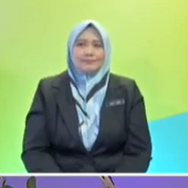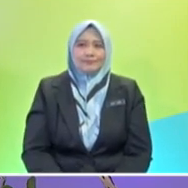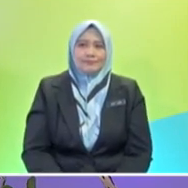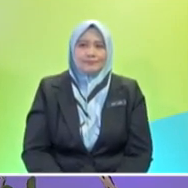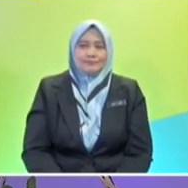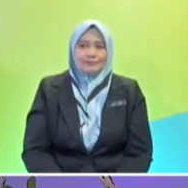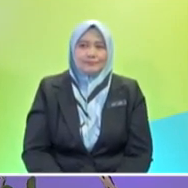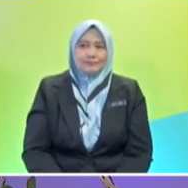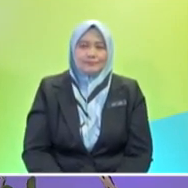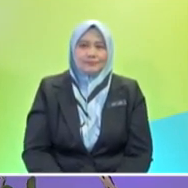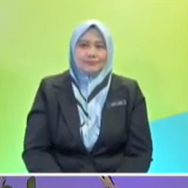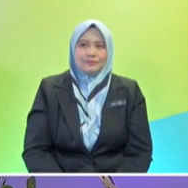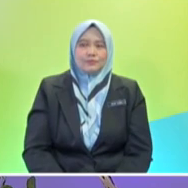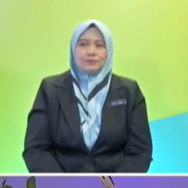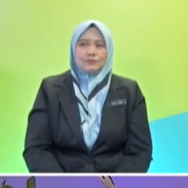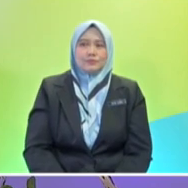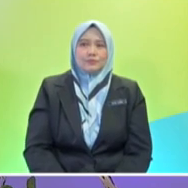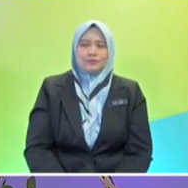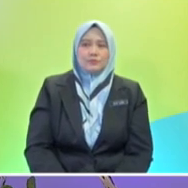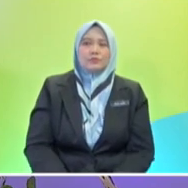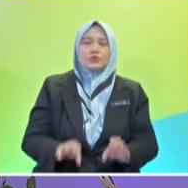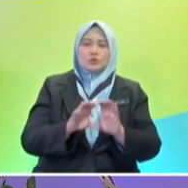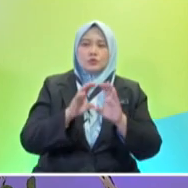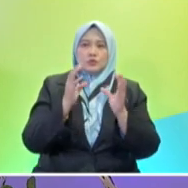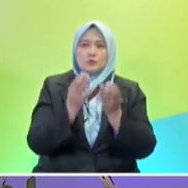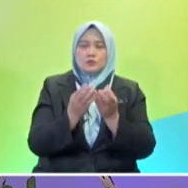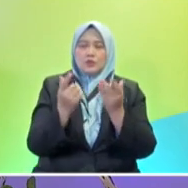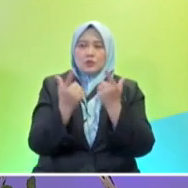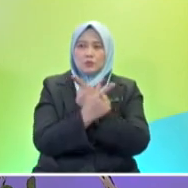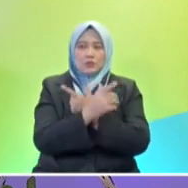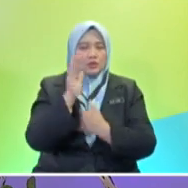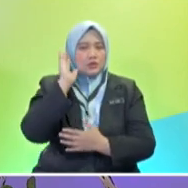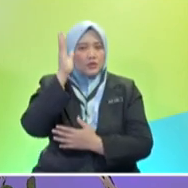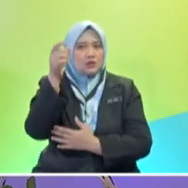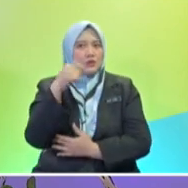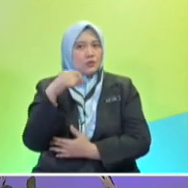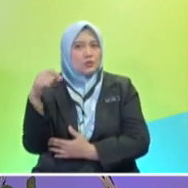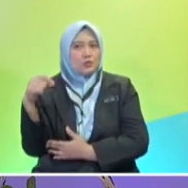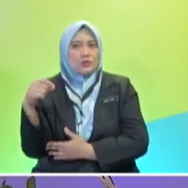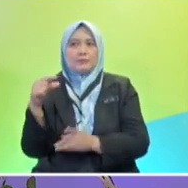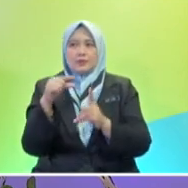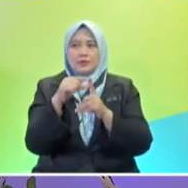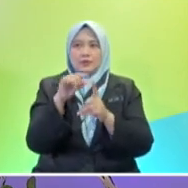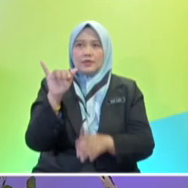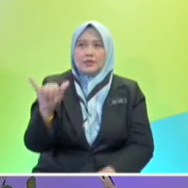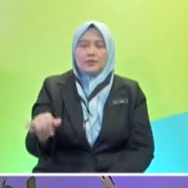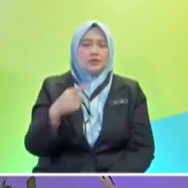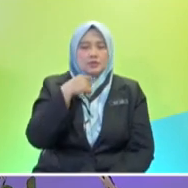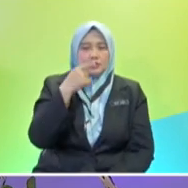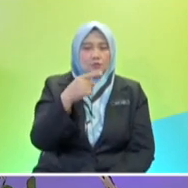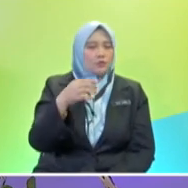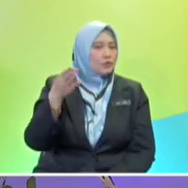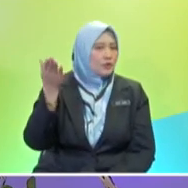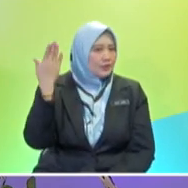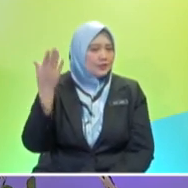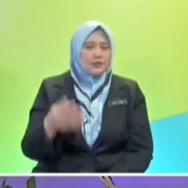perkataan dan kumpulan lawan akan menulis perkataan yang disebut tadi. Wah, baik. Kemudian